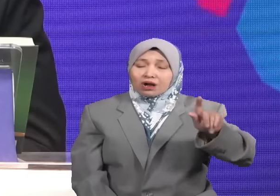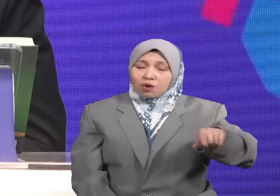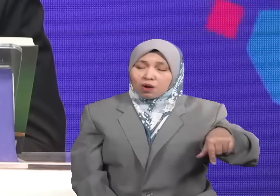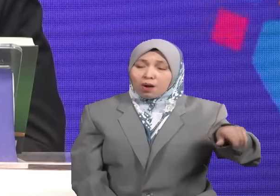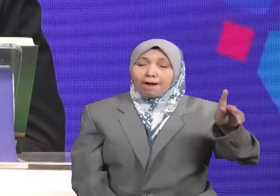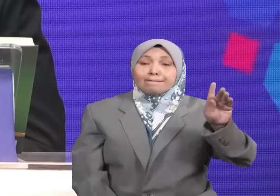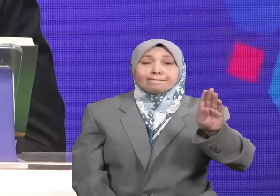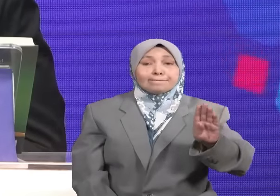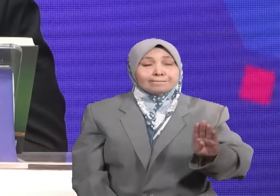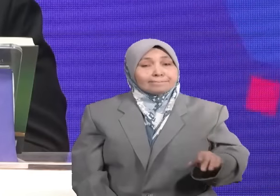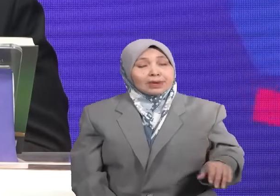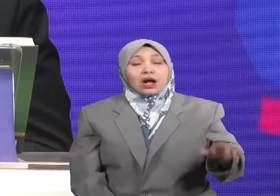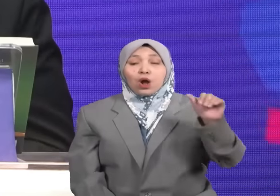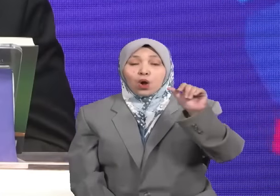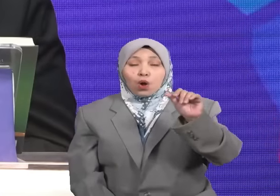الْعِقَابِ